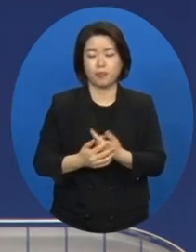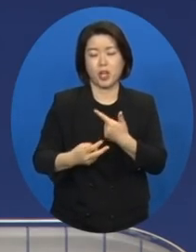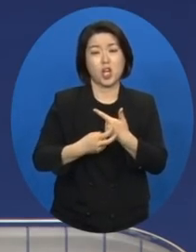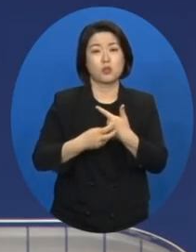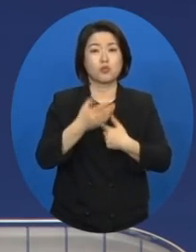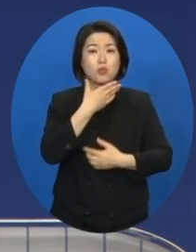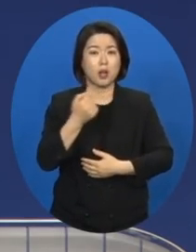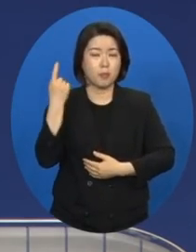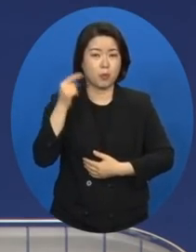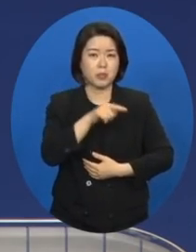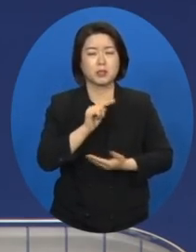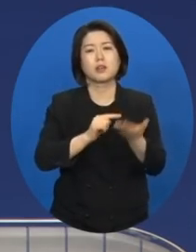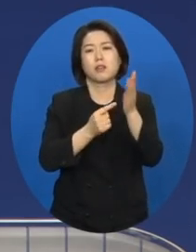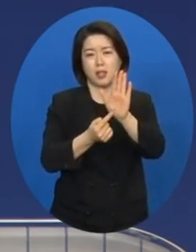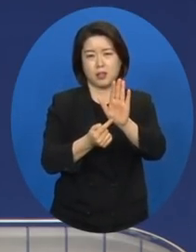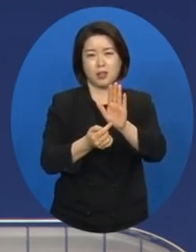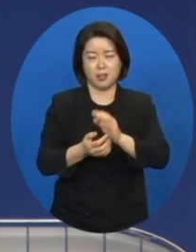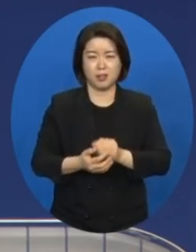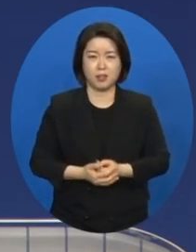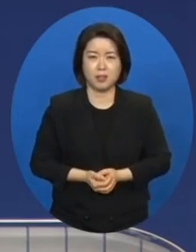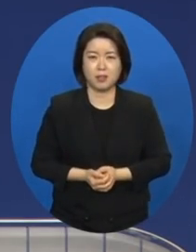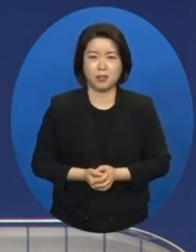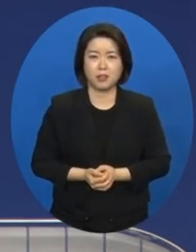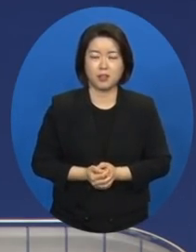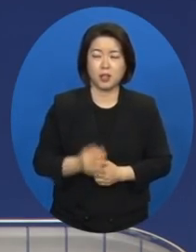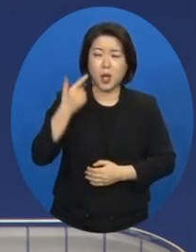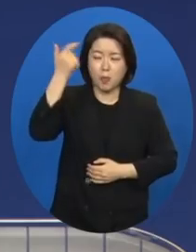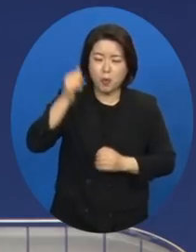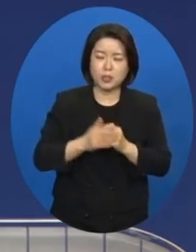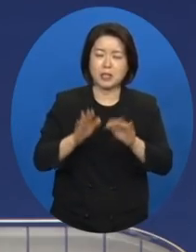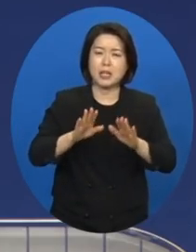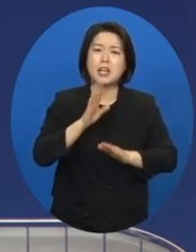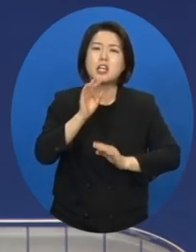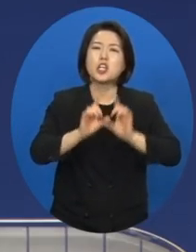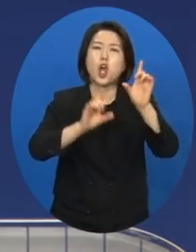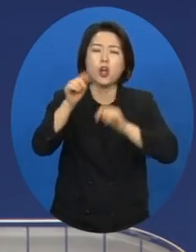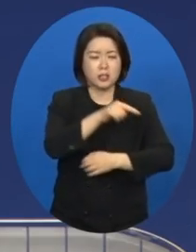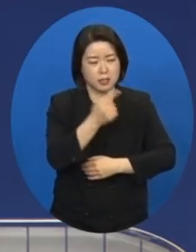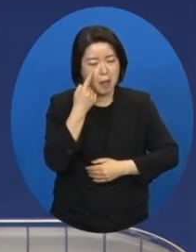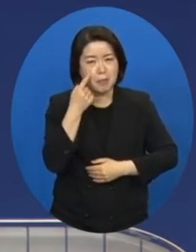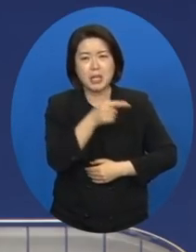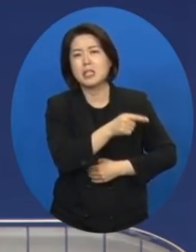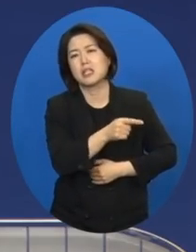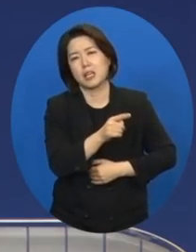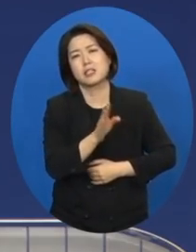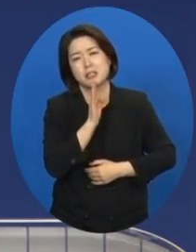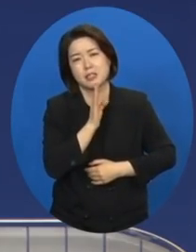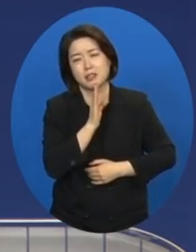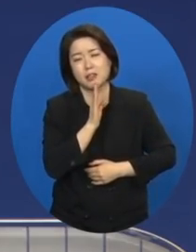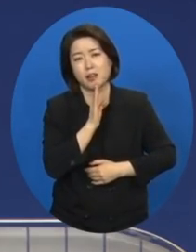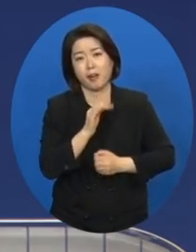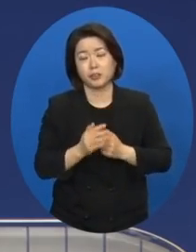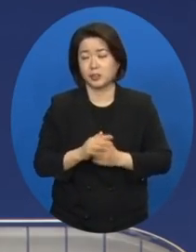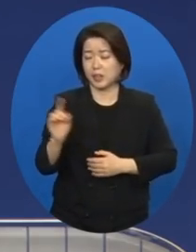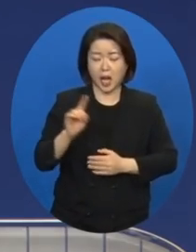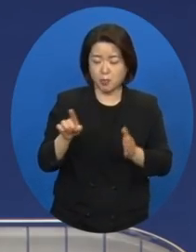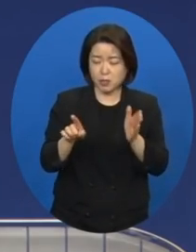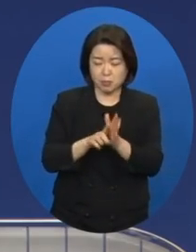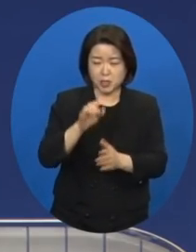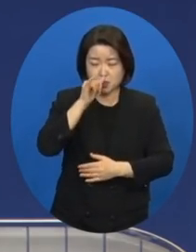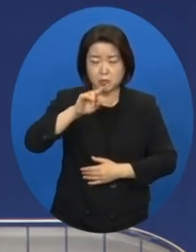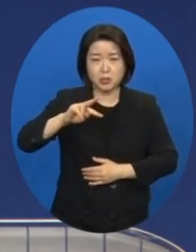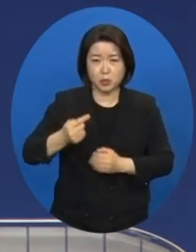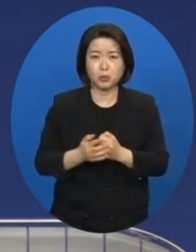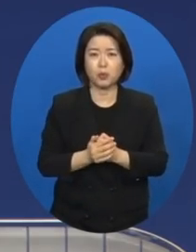보여주면서, 목사님, 현실을 좀 보세요. 이게 진짜 세계입니다. 아무리 믿음이 있어도 우리 현실 세계는 이 믿음이